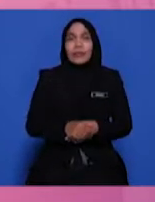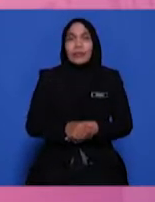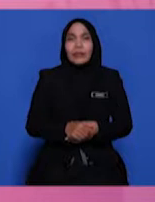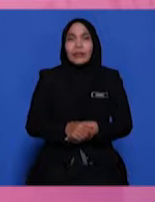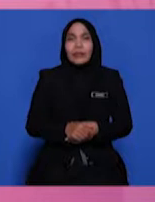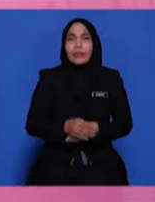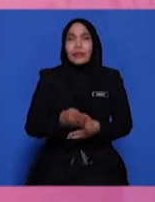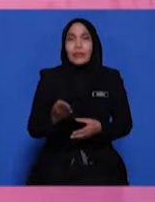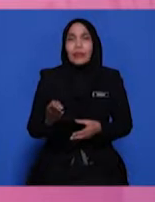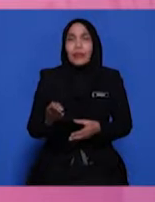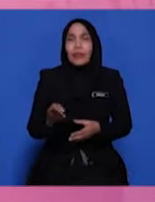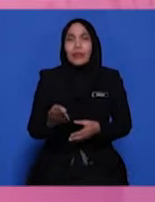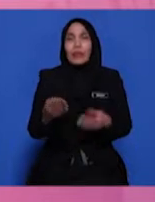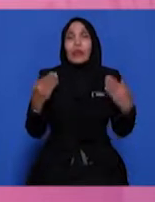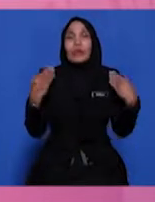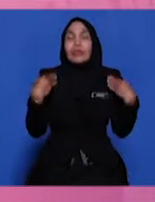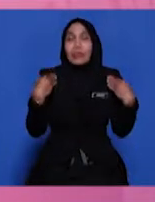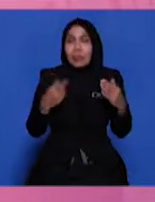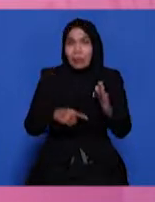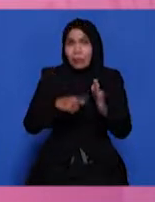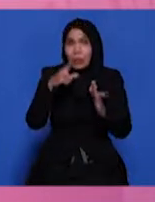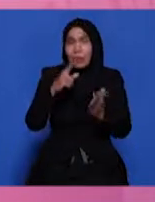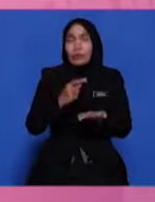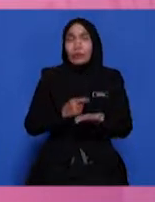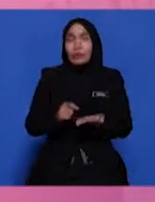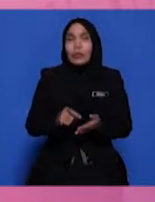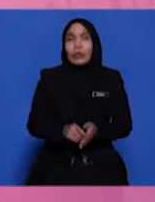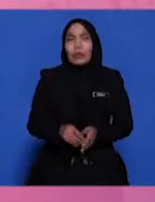sebab beliau mempunyai lebihan tunai sebanyak